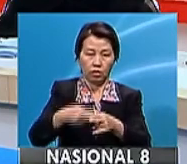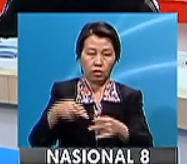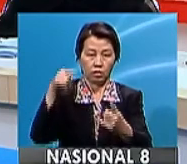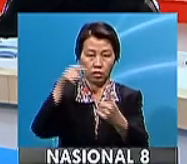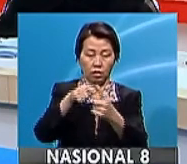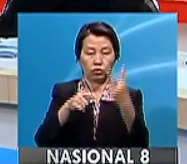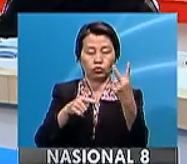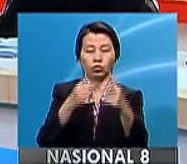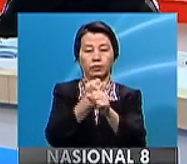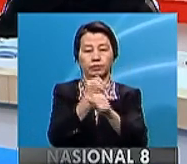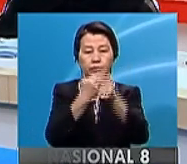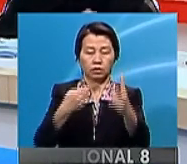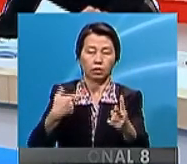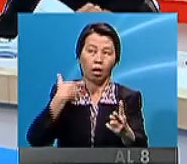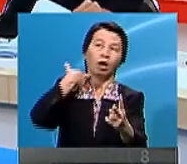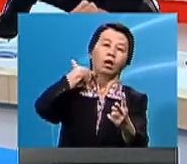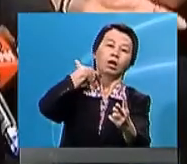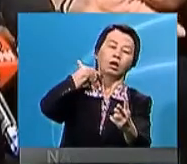ke arah dua